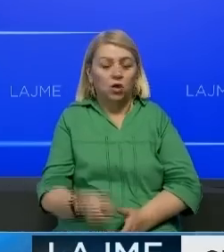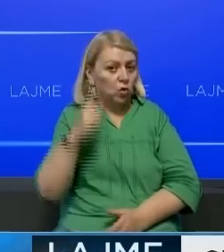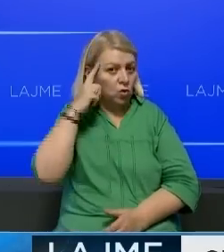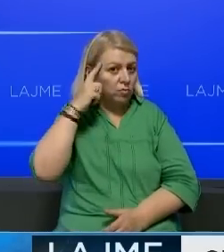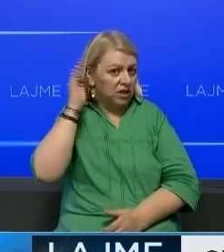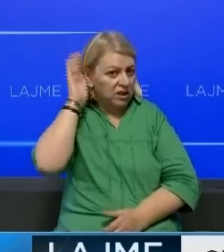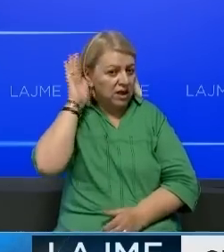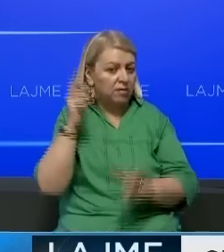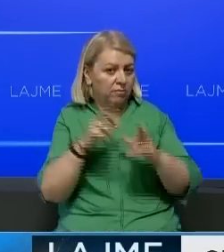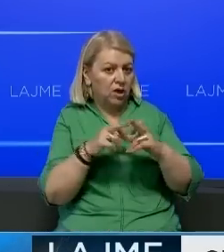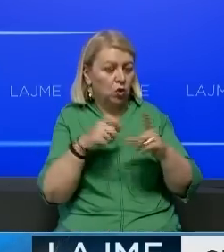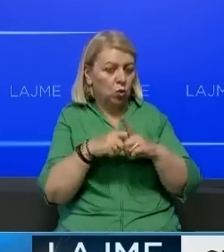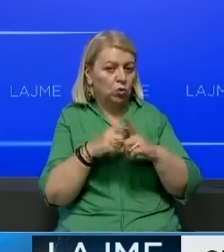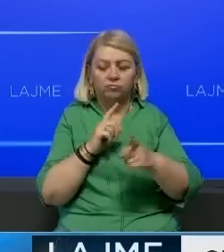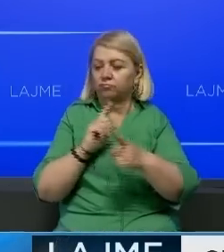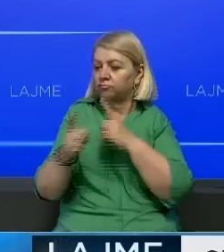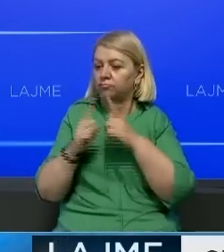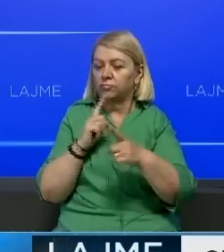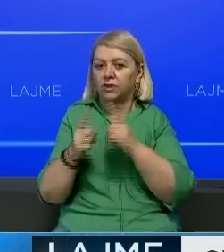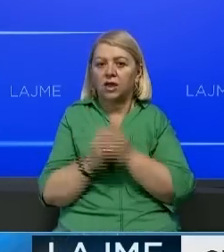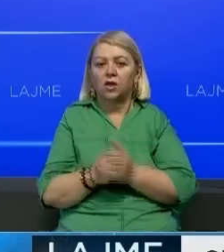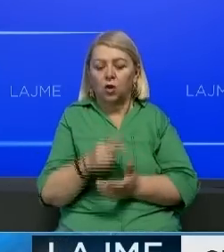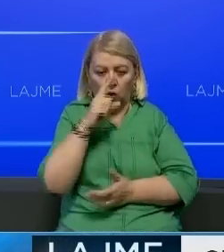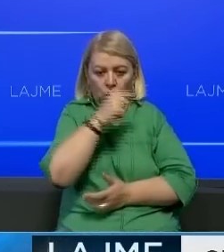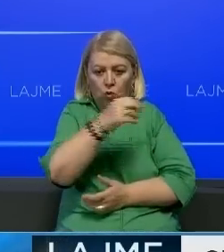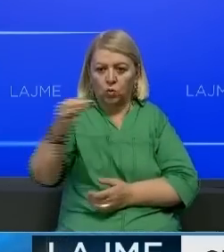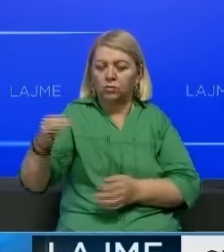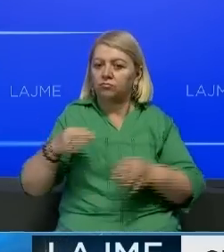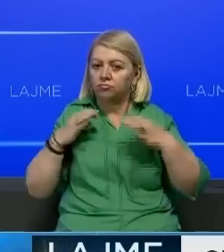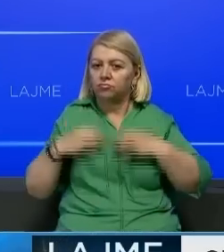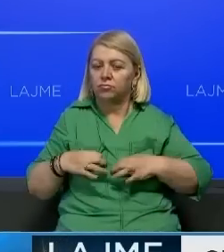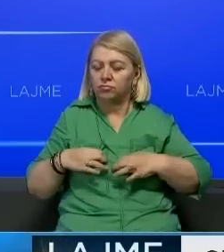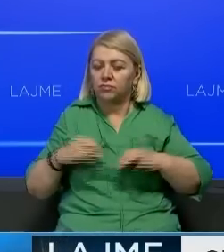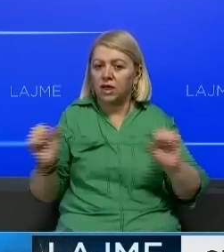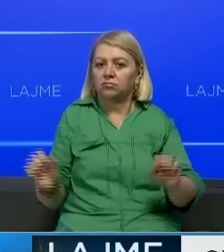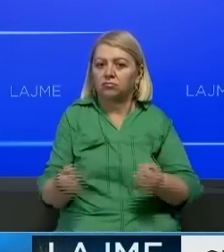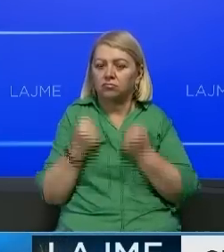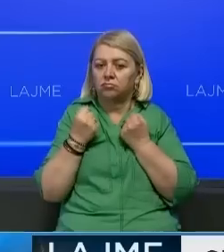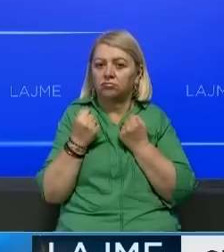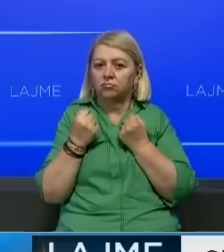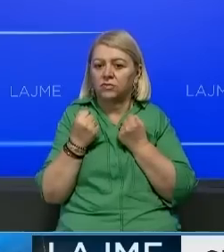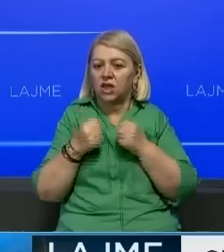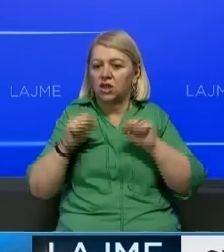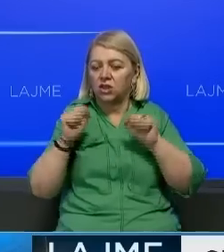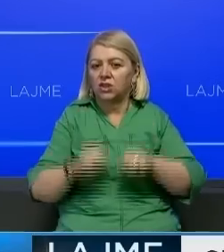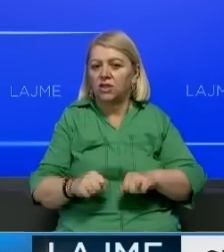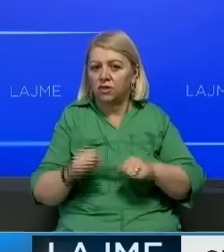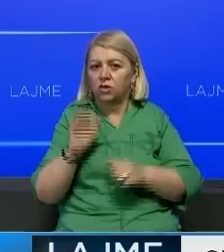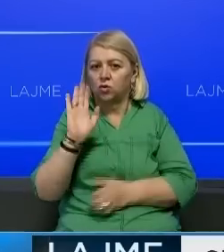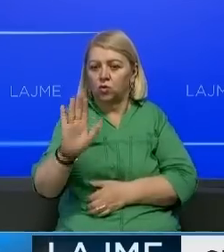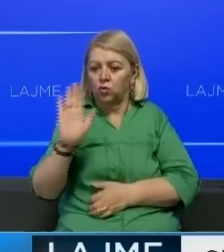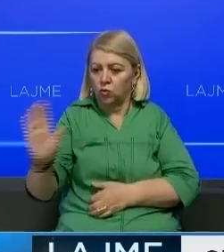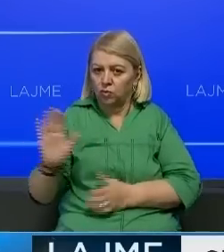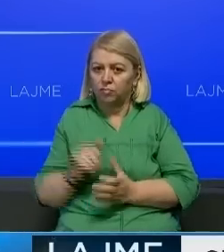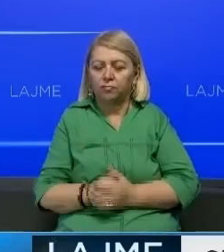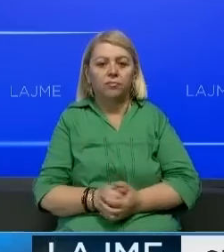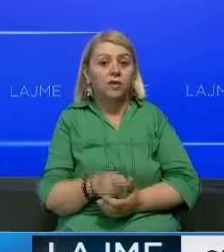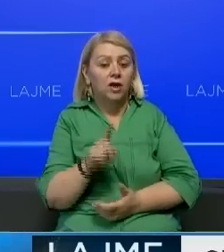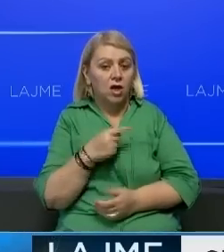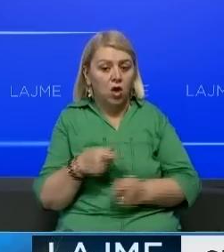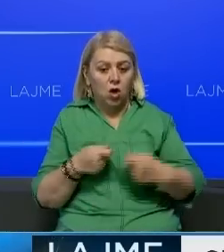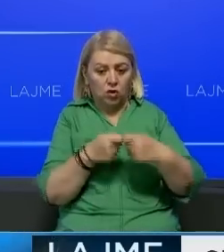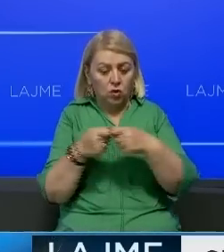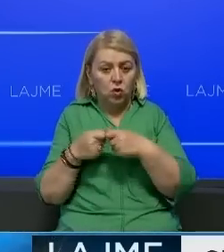Kryeministri i vendit Albin Kurti diskutoi me kryetaret e komunave lidhur me të drejtat dhe vështërsitë që hasin ata në qeverisjen e tyre. Në anën tjetër,